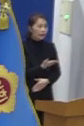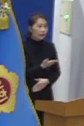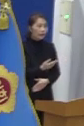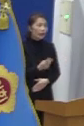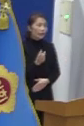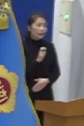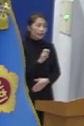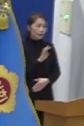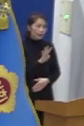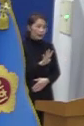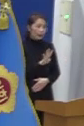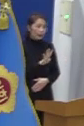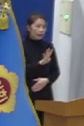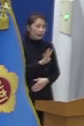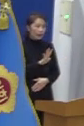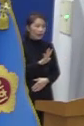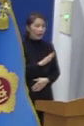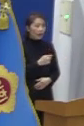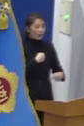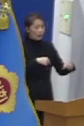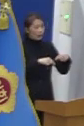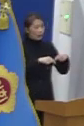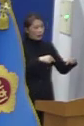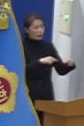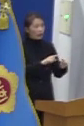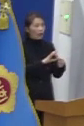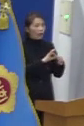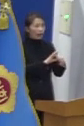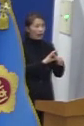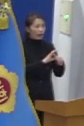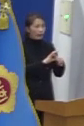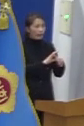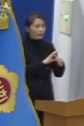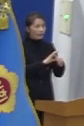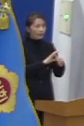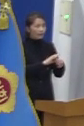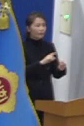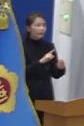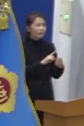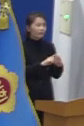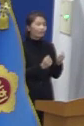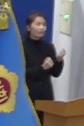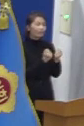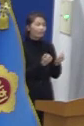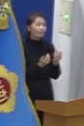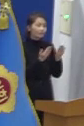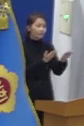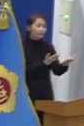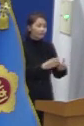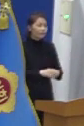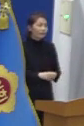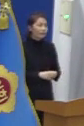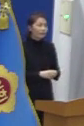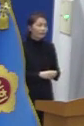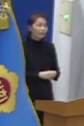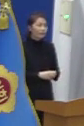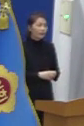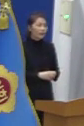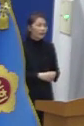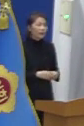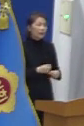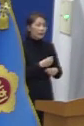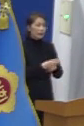경기도정 운영 방향을 설명드리는 것을 매우 뜻깊게 생각합니다. 지난 한 해 동안 도 집행부와